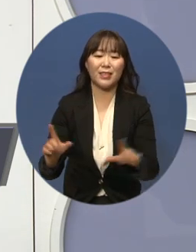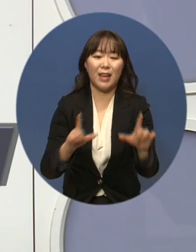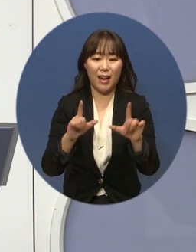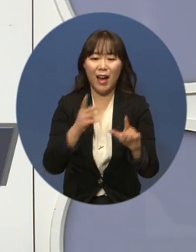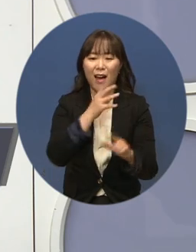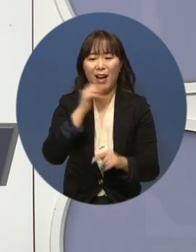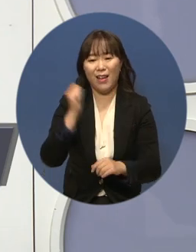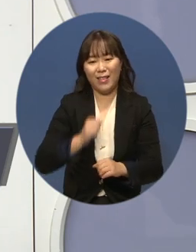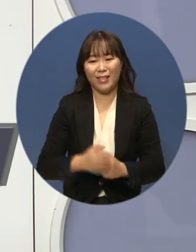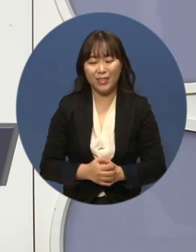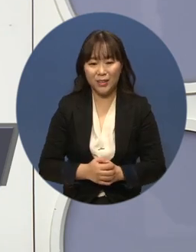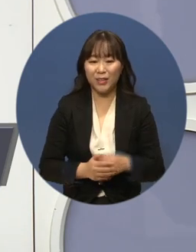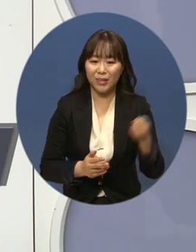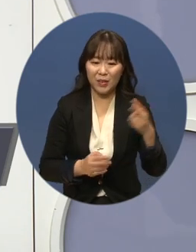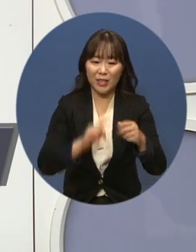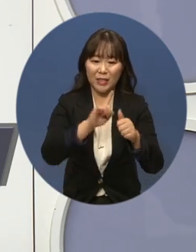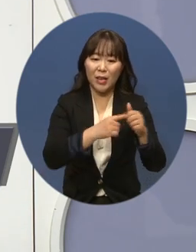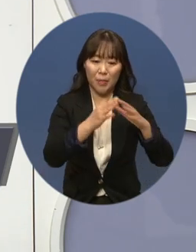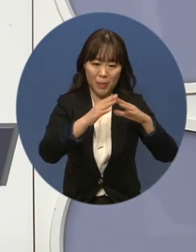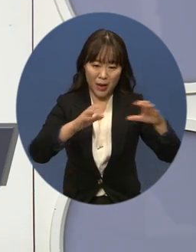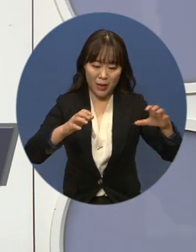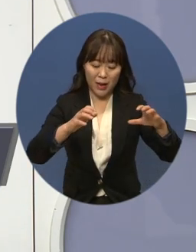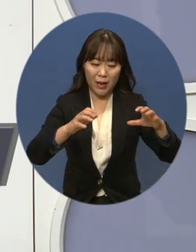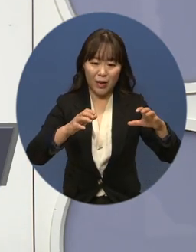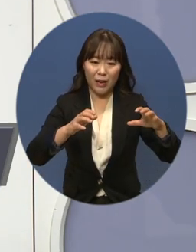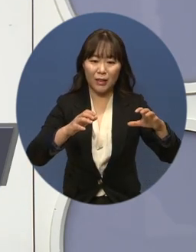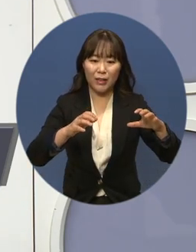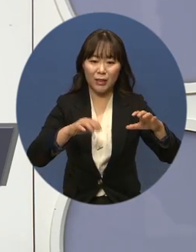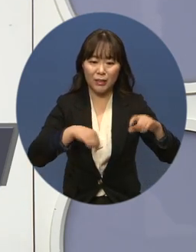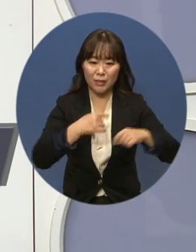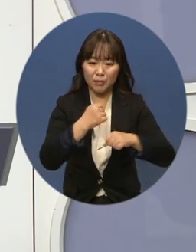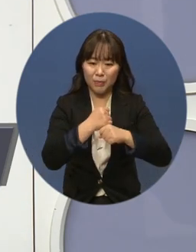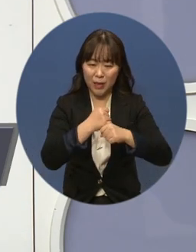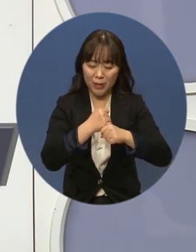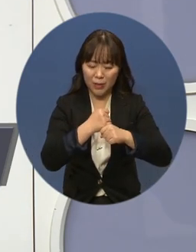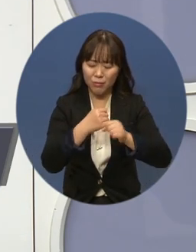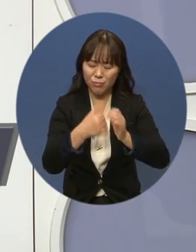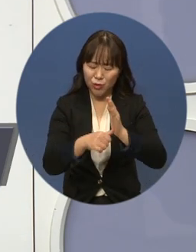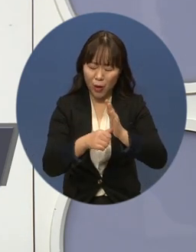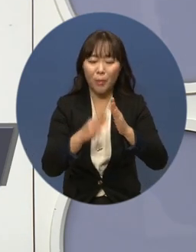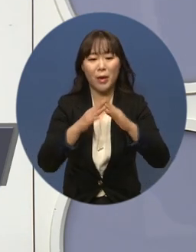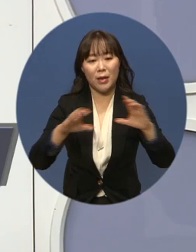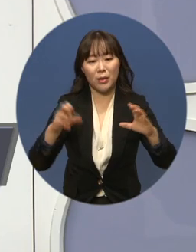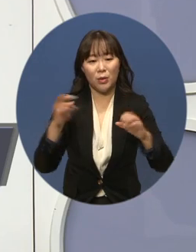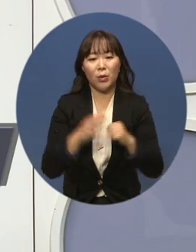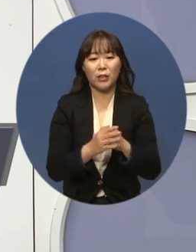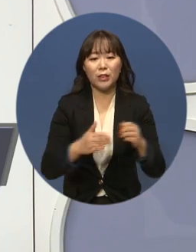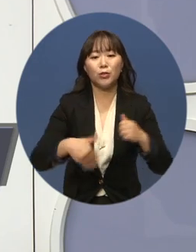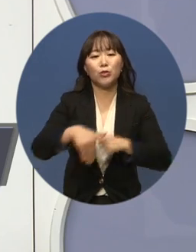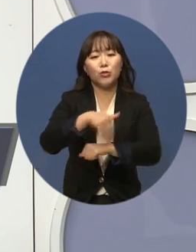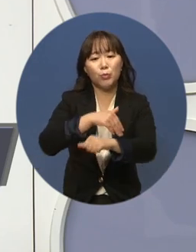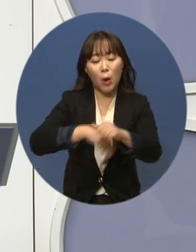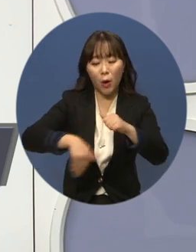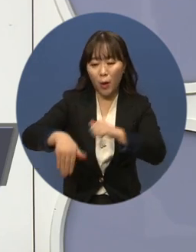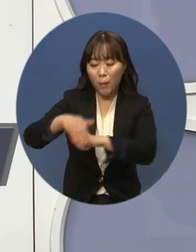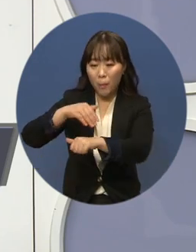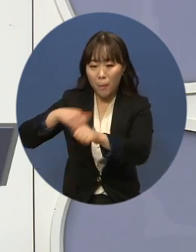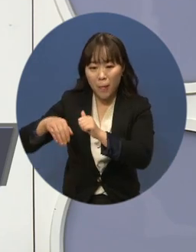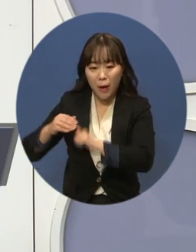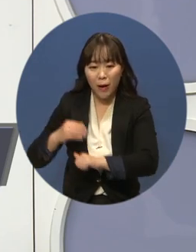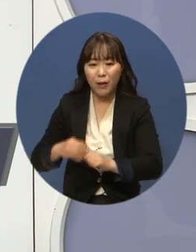거기 가서. 네, 그리고 또 자연 마을 그 자족 기능이 되는 물건 마을. 그 독일 마을과 원예예술촌과 물건